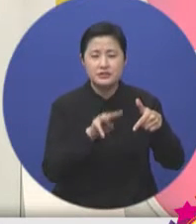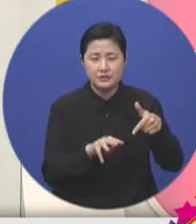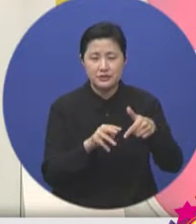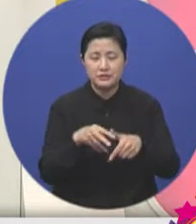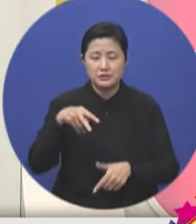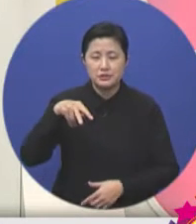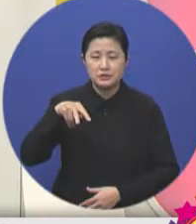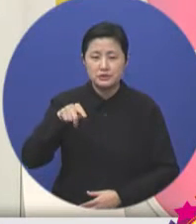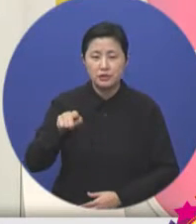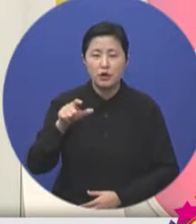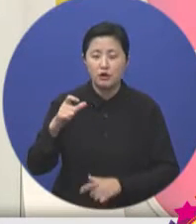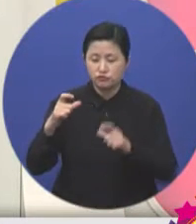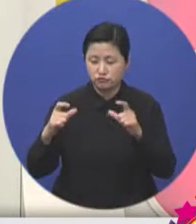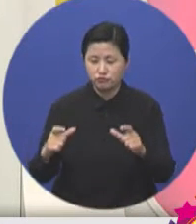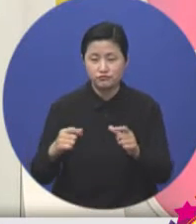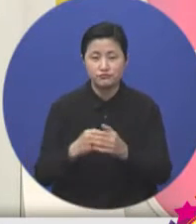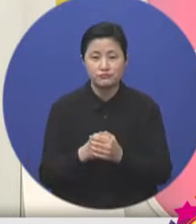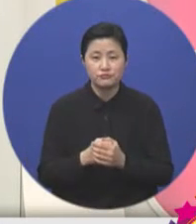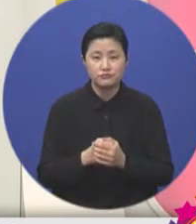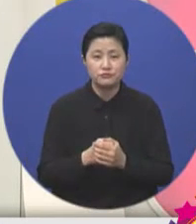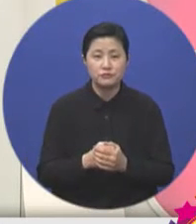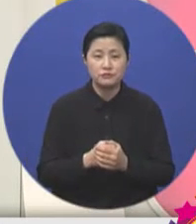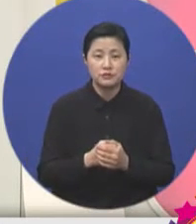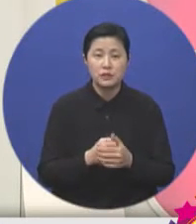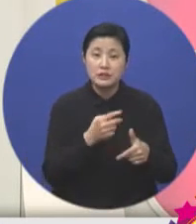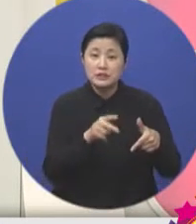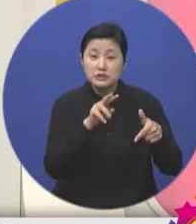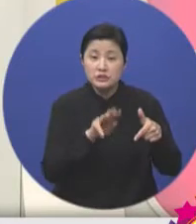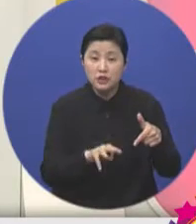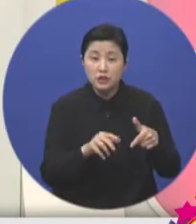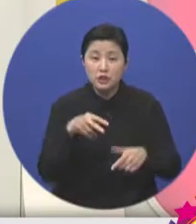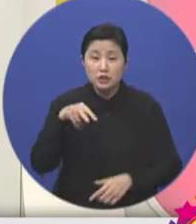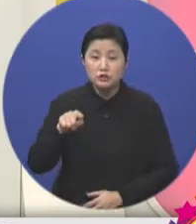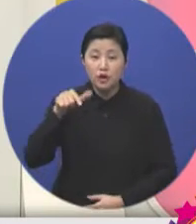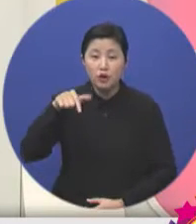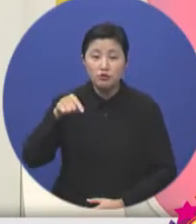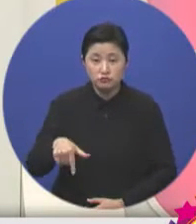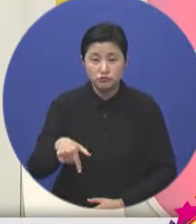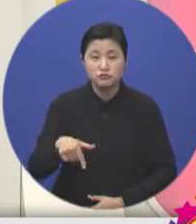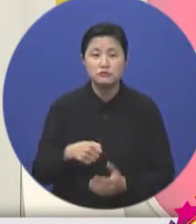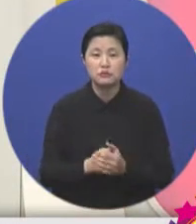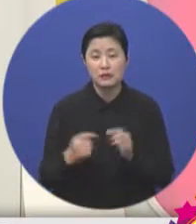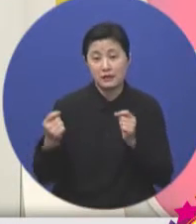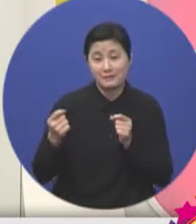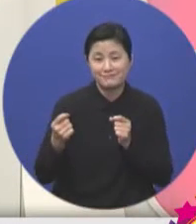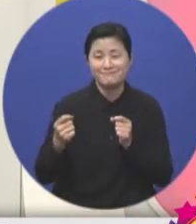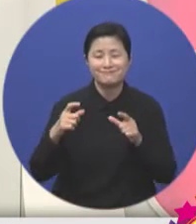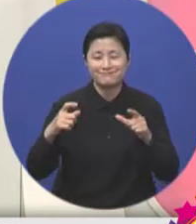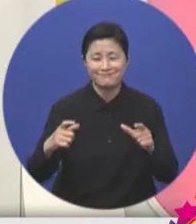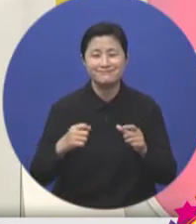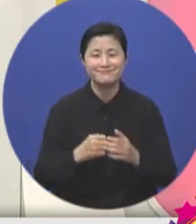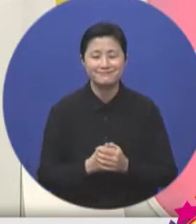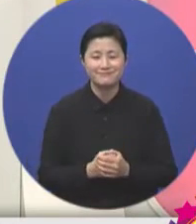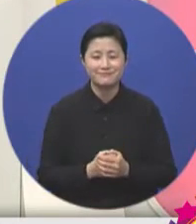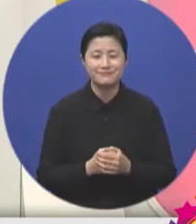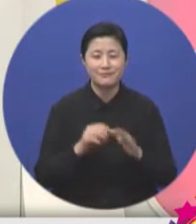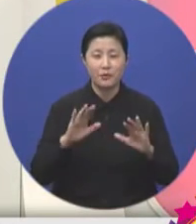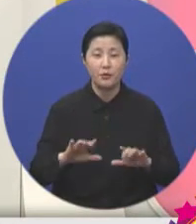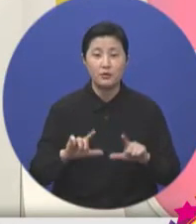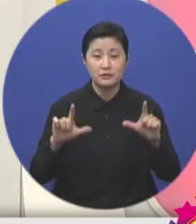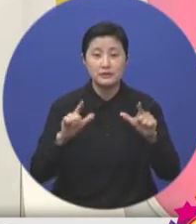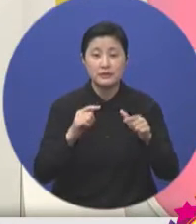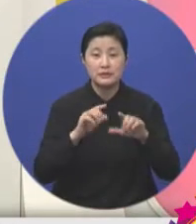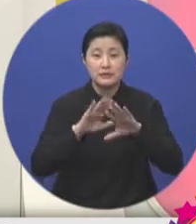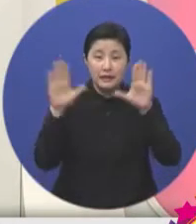사는 정진현입니다. 인천요? 서구요. 인천 서구. 인천이면 가깝죠. 네. 그래도. 네네네. 오늘